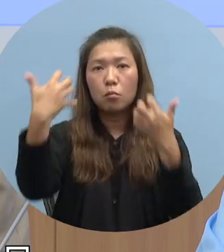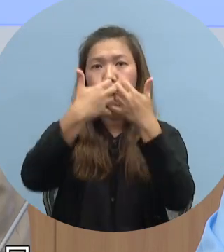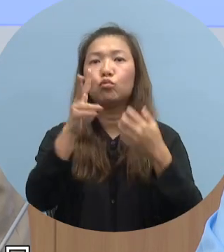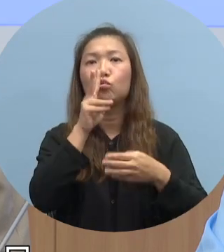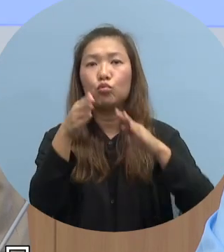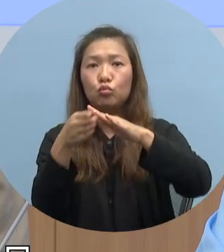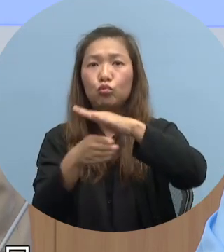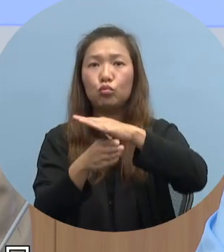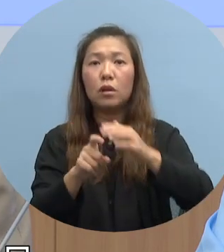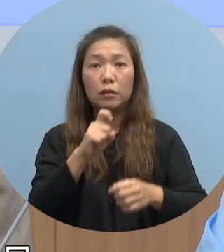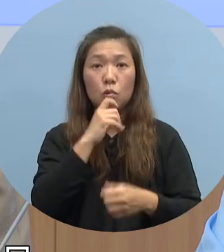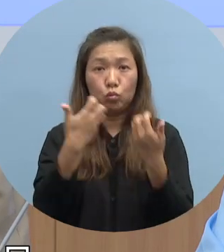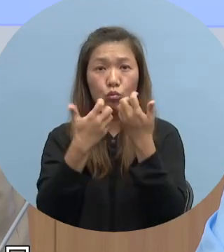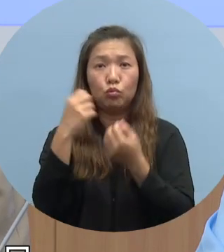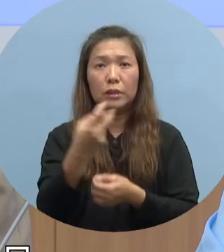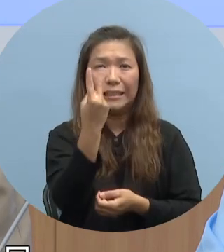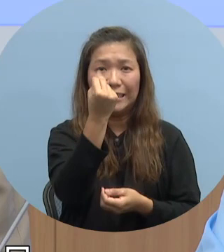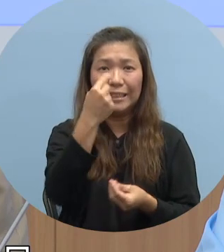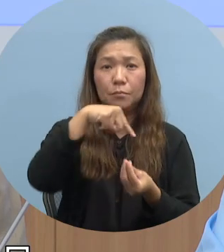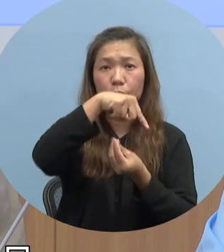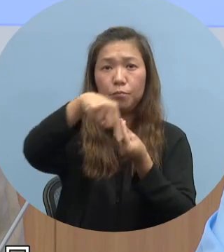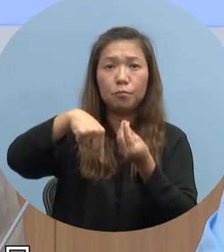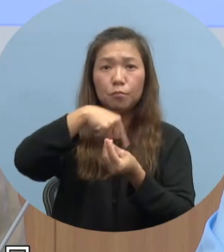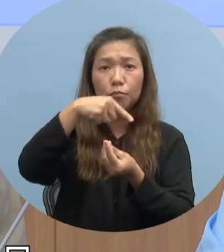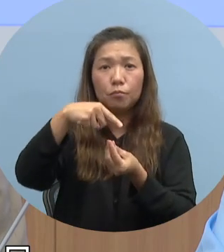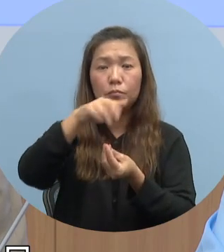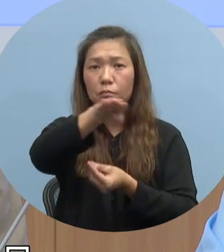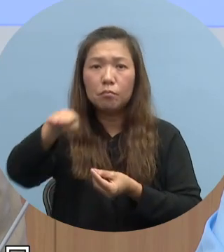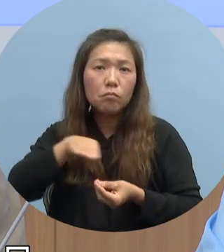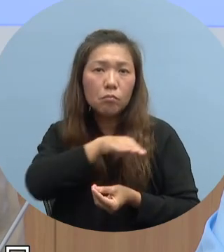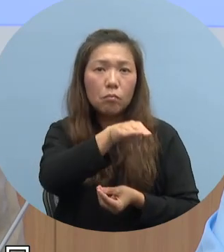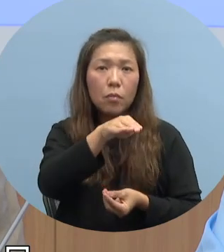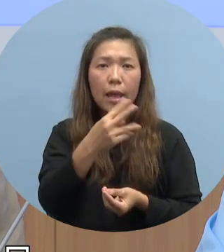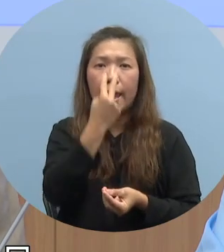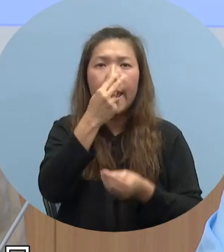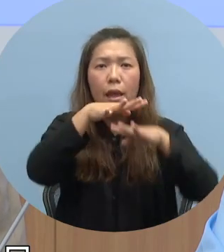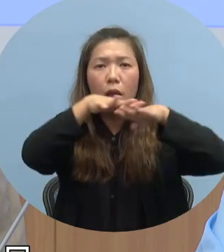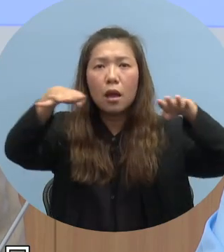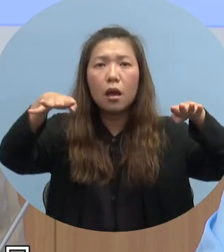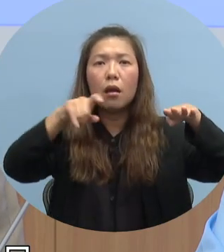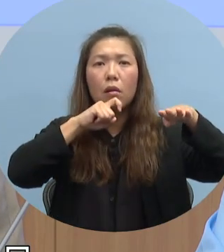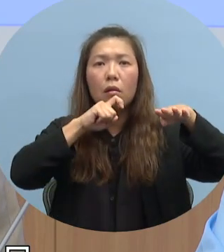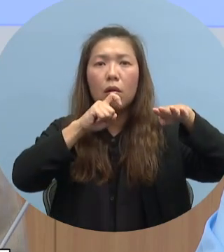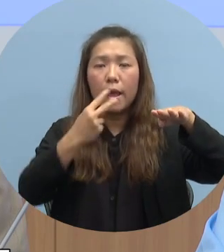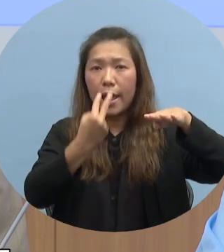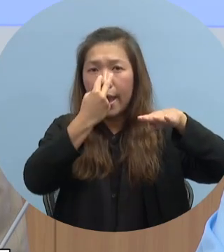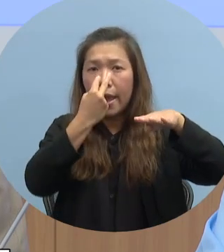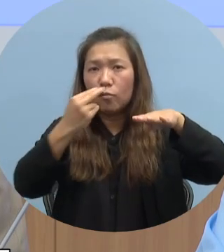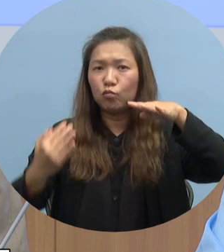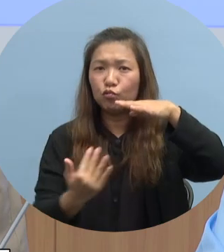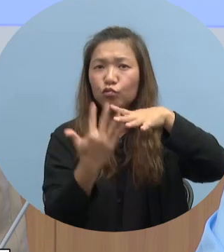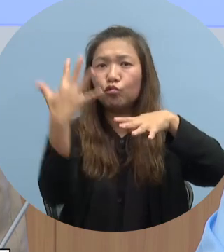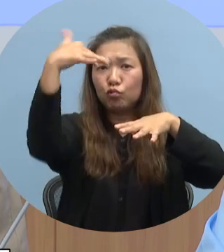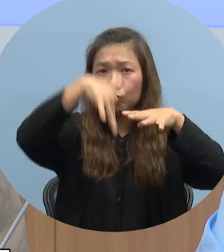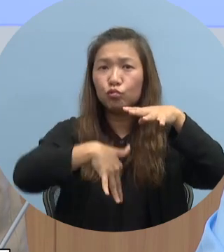它有成20個圍著它呢，是放了一些氣格在這裡，一些通氣去令到